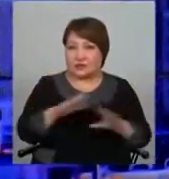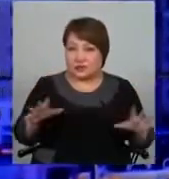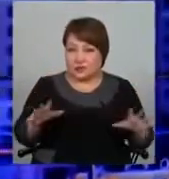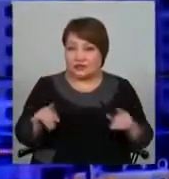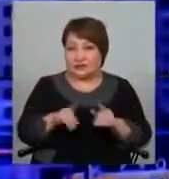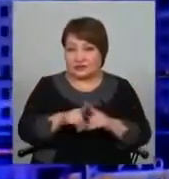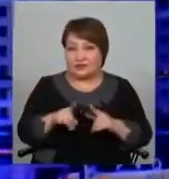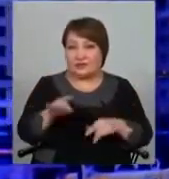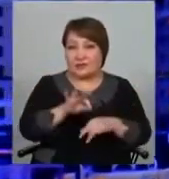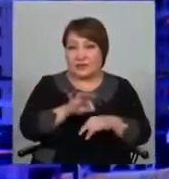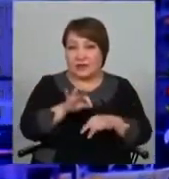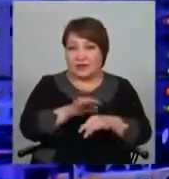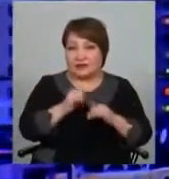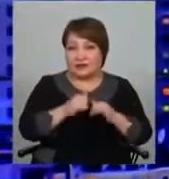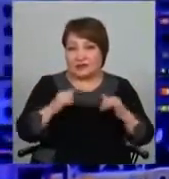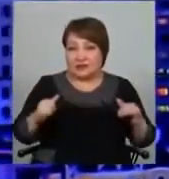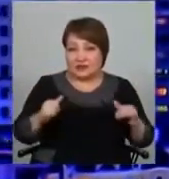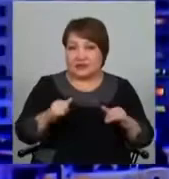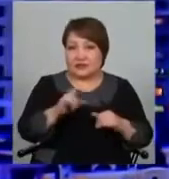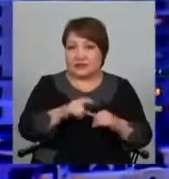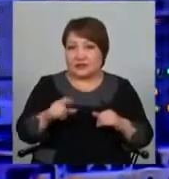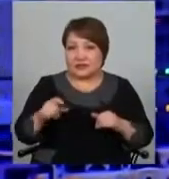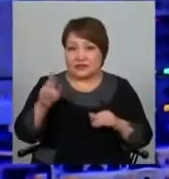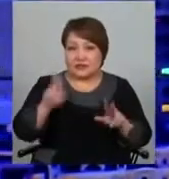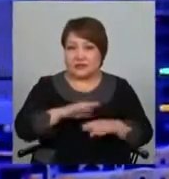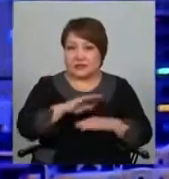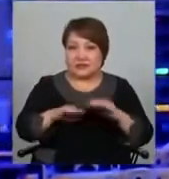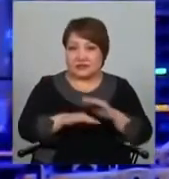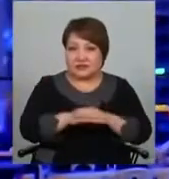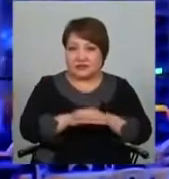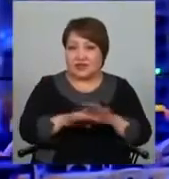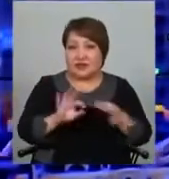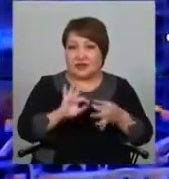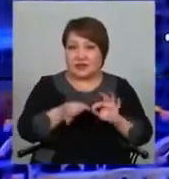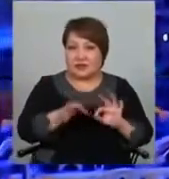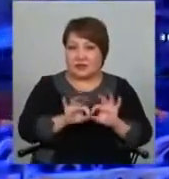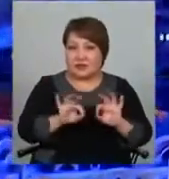уақытта дарақылықты тыймағандар жайлы Мерей Байеттің бейне материалында.